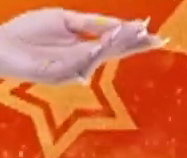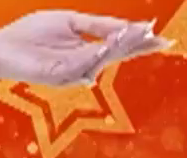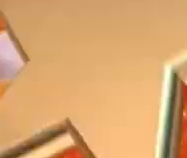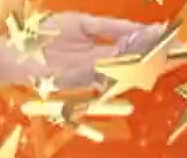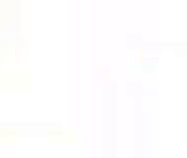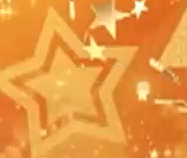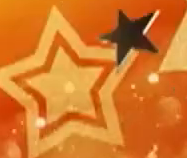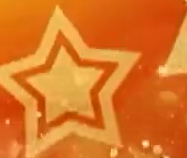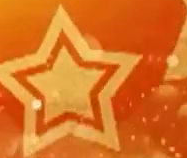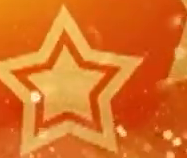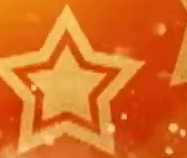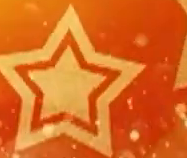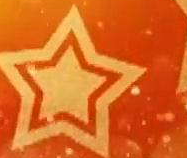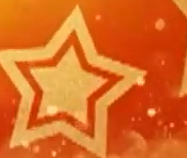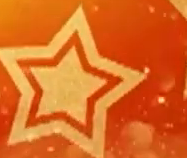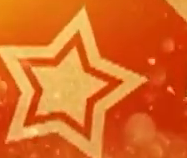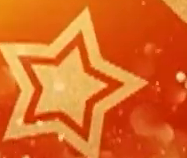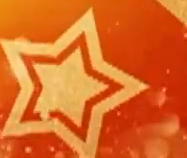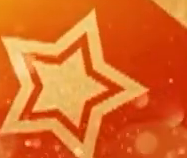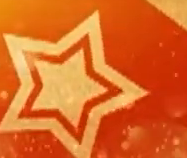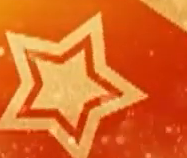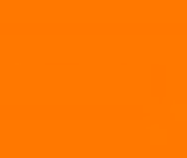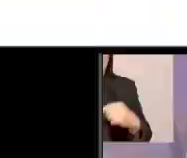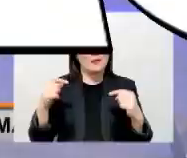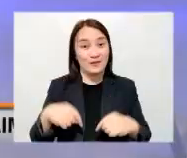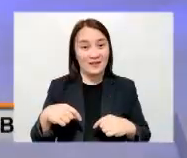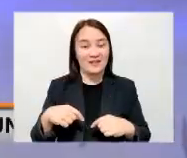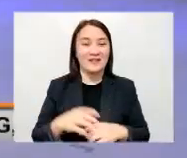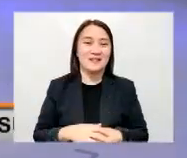So, Biz, eto na nga!